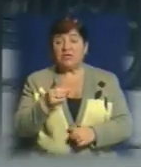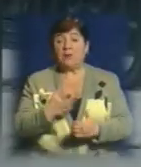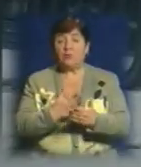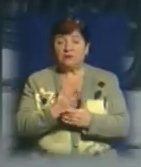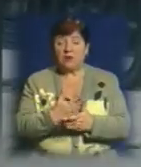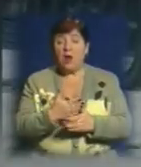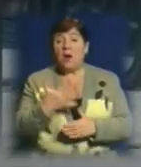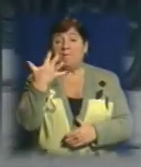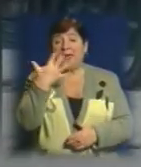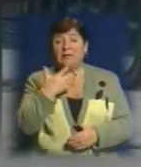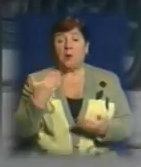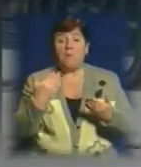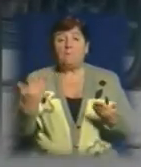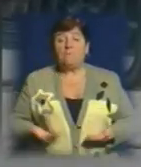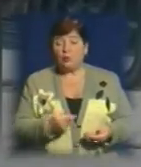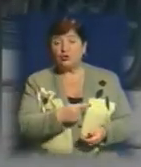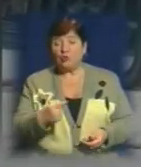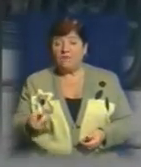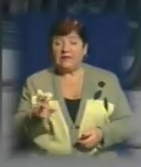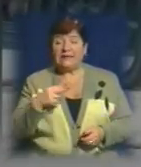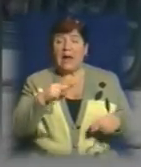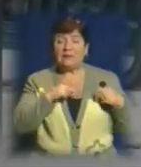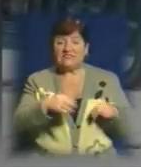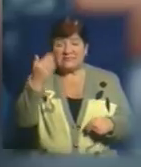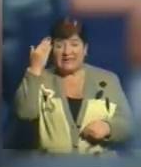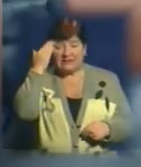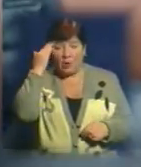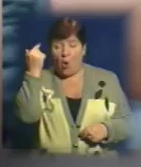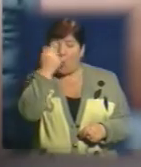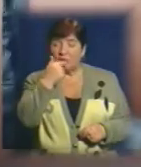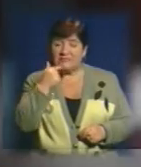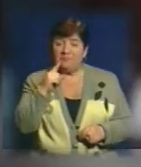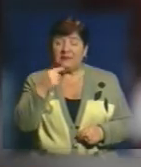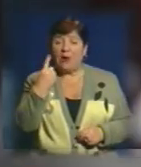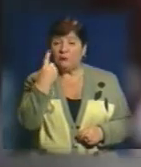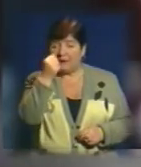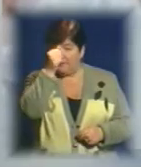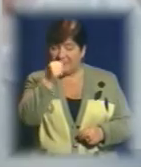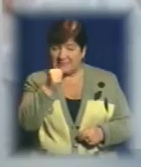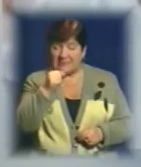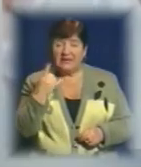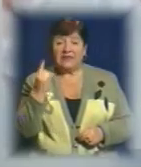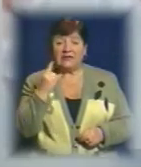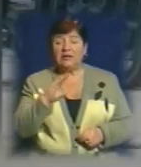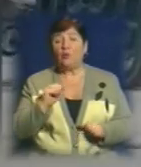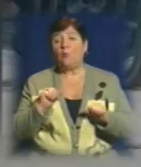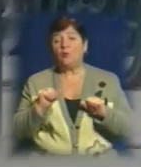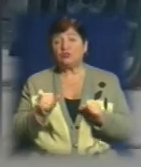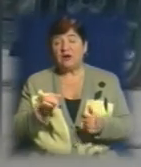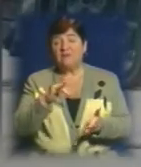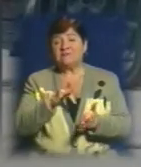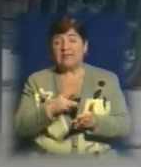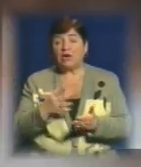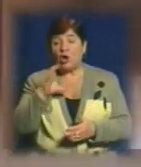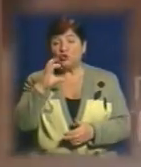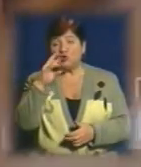– 5 прожиткових мінімумів для працездатних осіб на місяць. Детальну інформацію про послугу «Патронат над дитиною» можна отримати в центрах соціальних